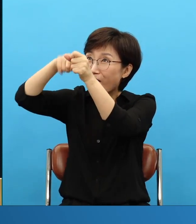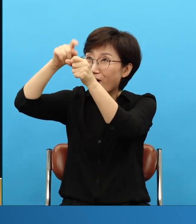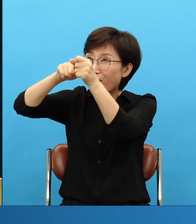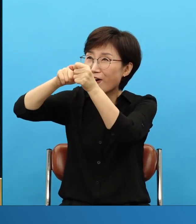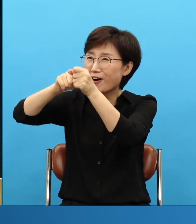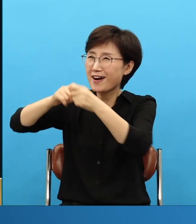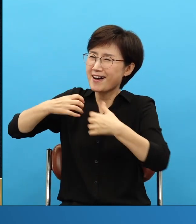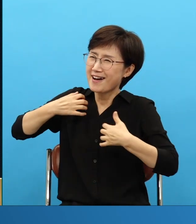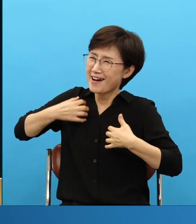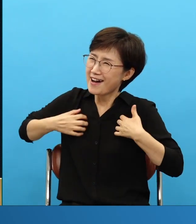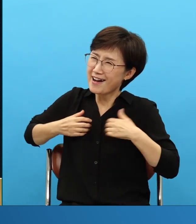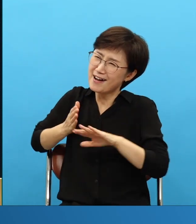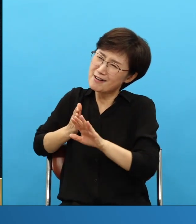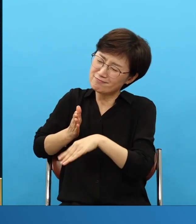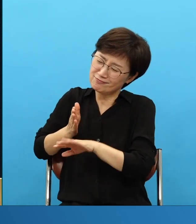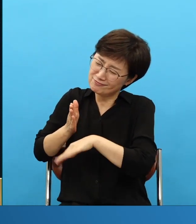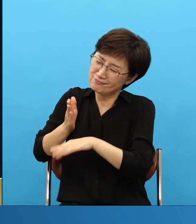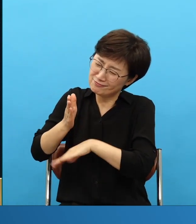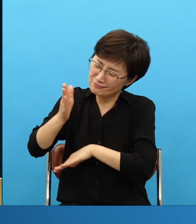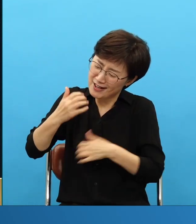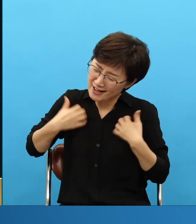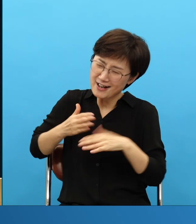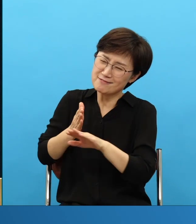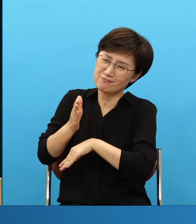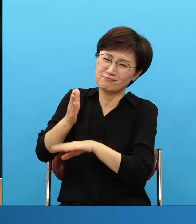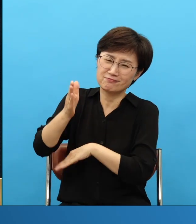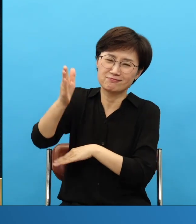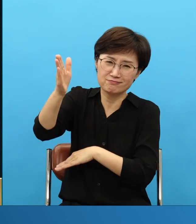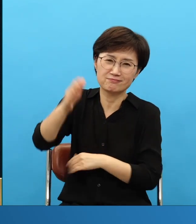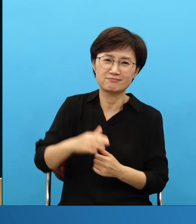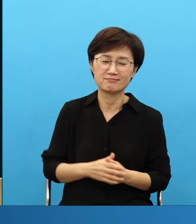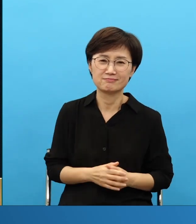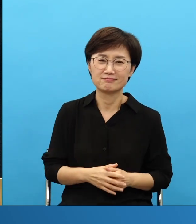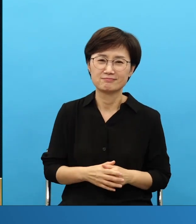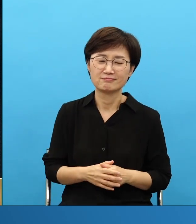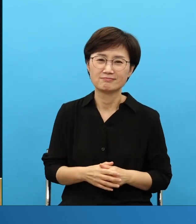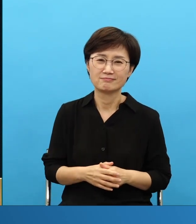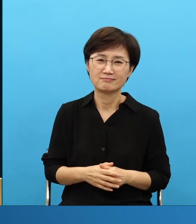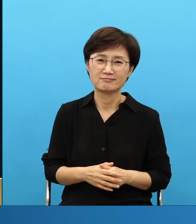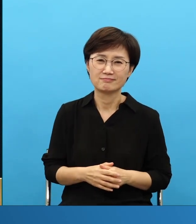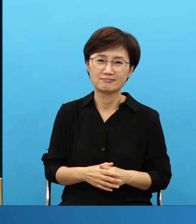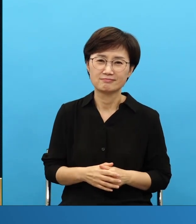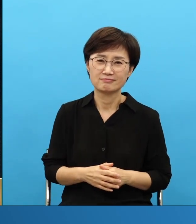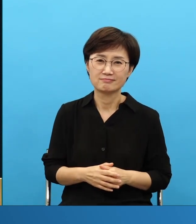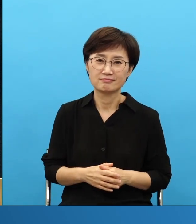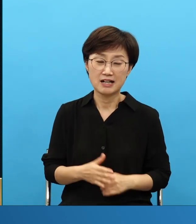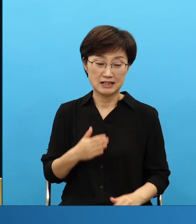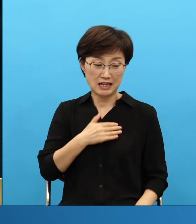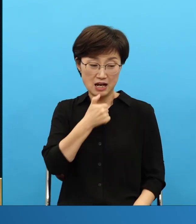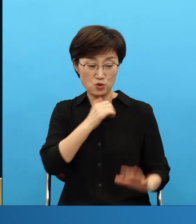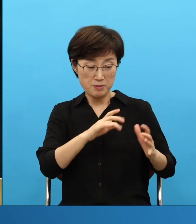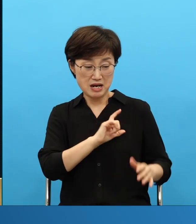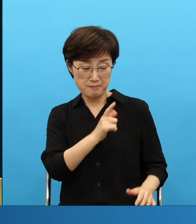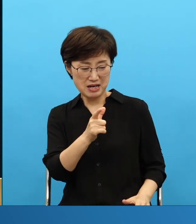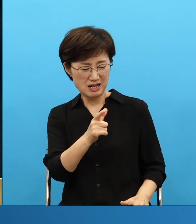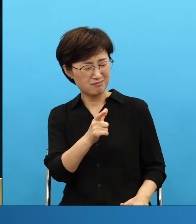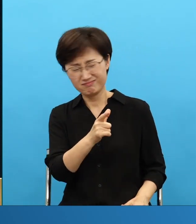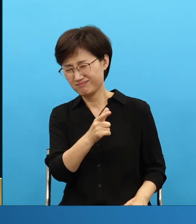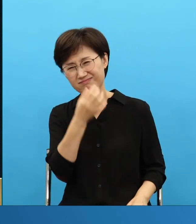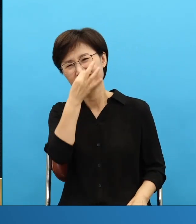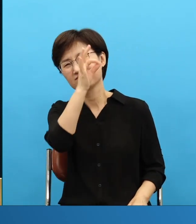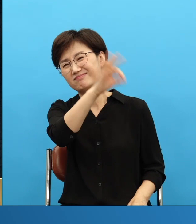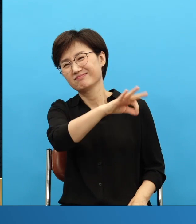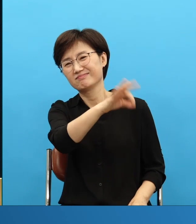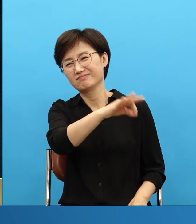he says that he's straining toward what is ahead, the prize heavenward. 내 로마 시민권 가지고 있지만 별거 아니야.